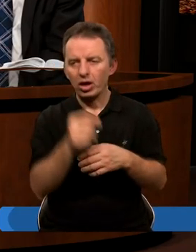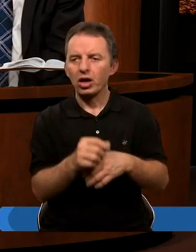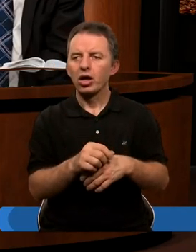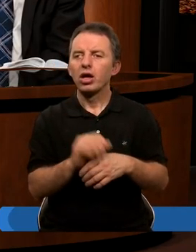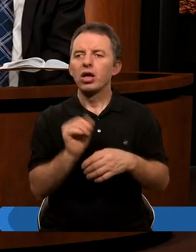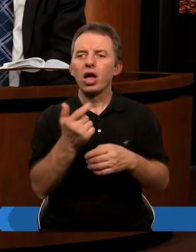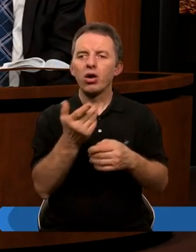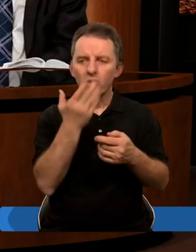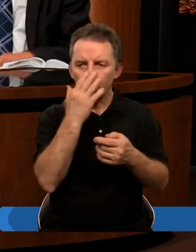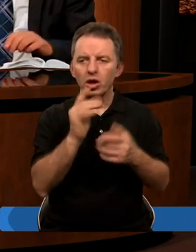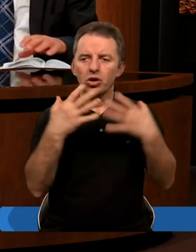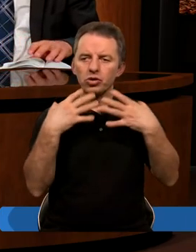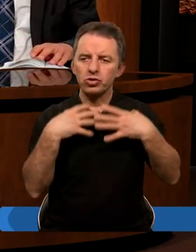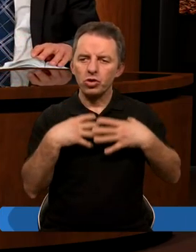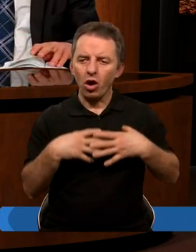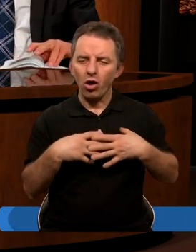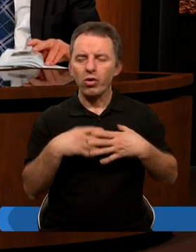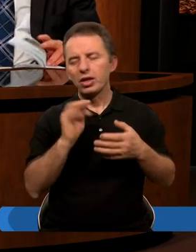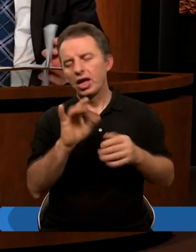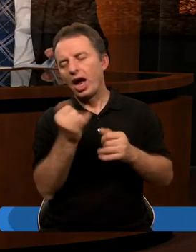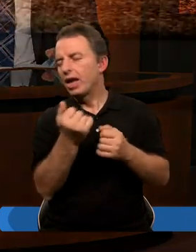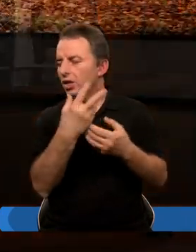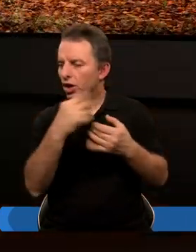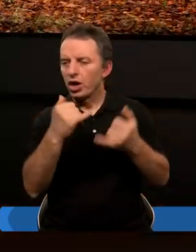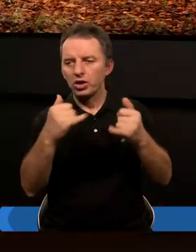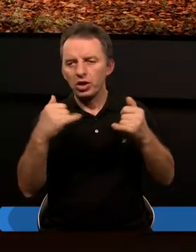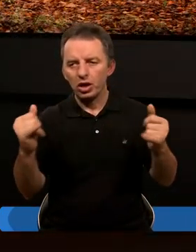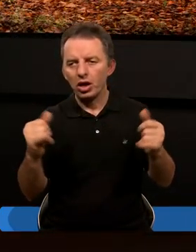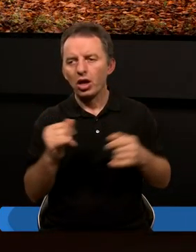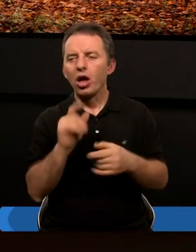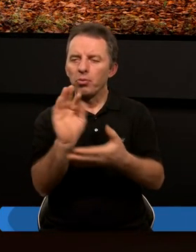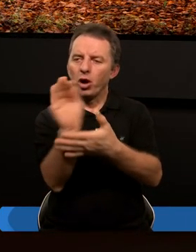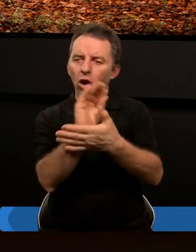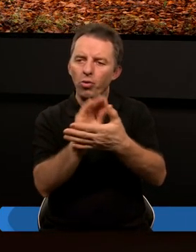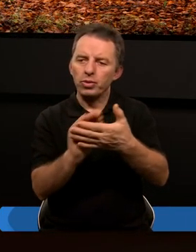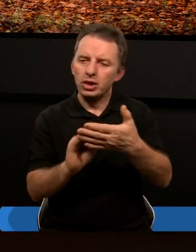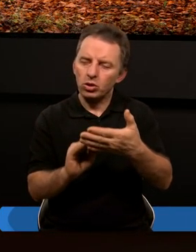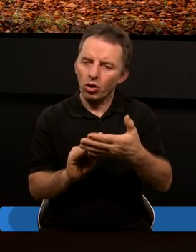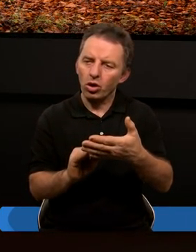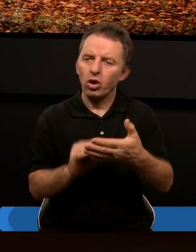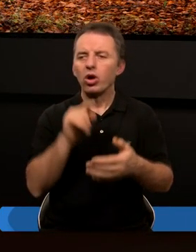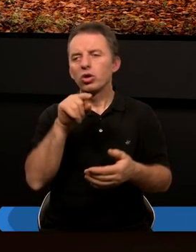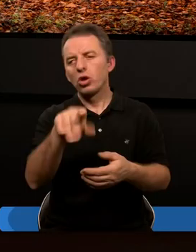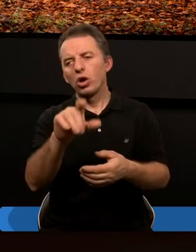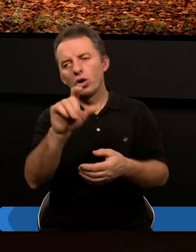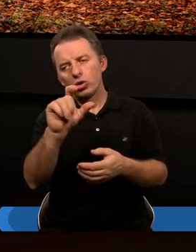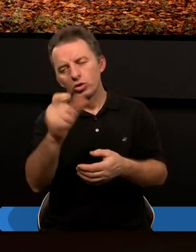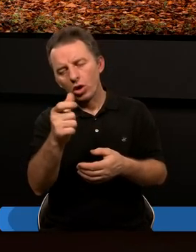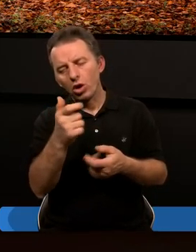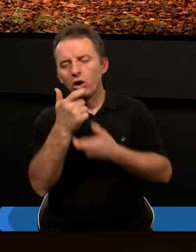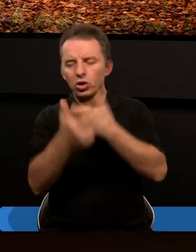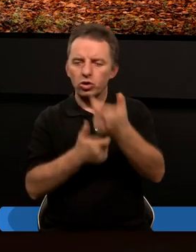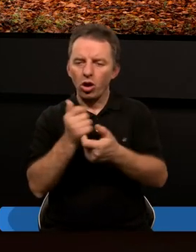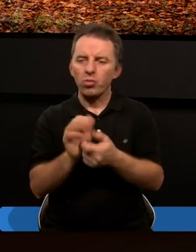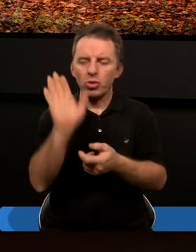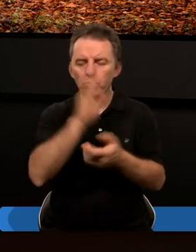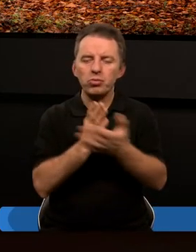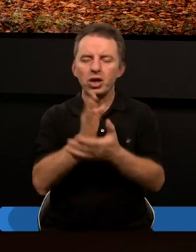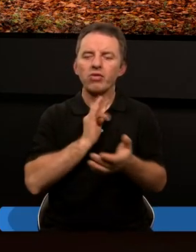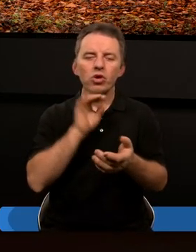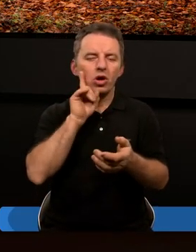jakby to, że to ciało jest takie, a nie inne. A po czym, kiedy opisuje to, co zrobił Pan Bóg przez